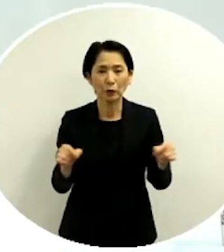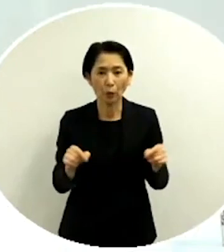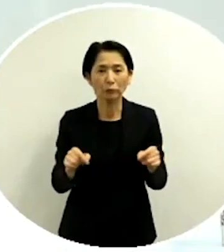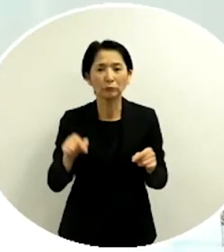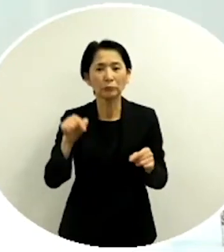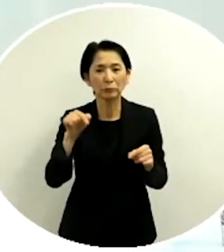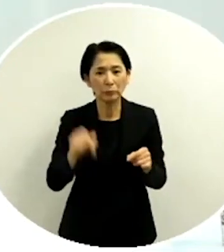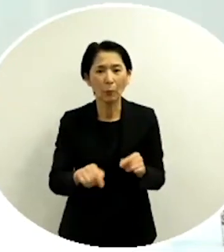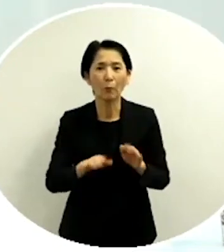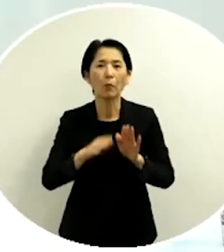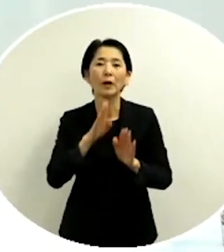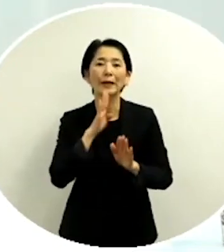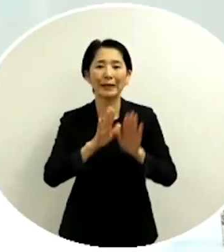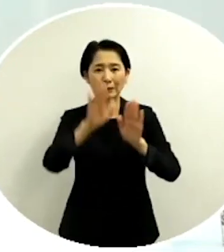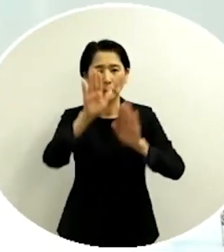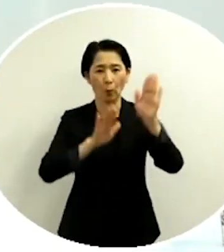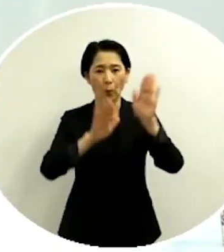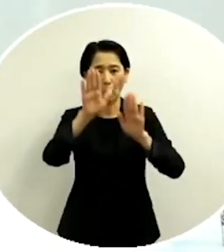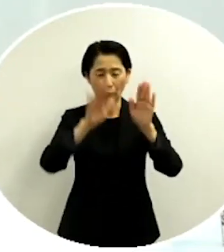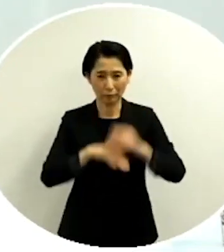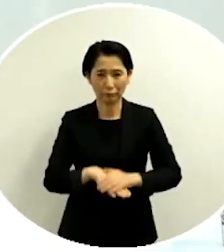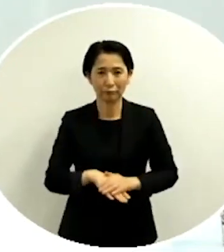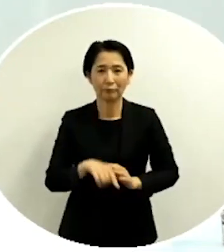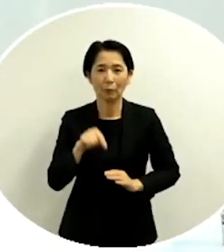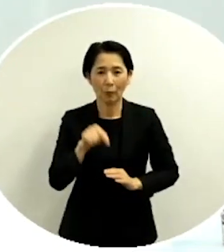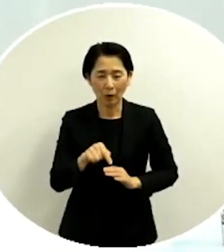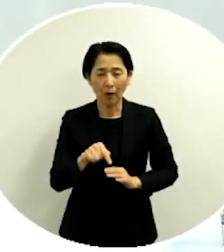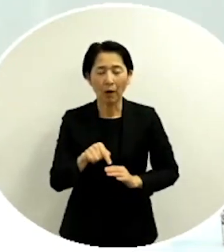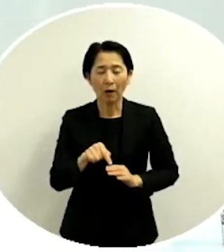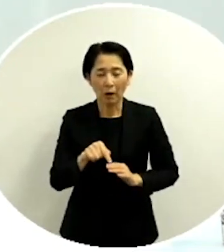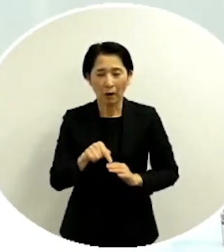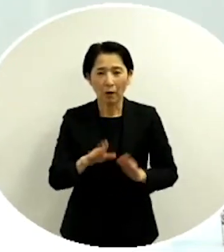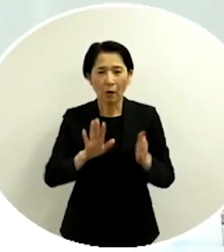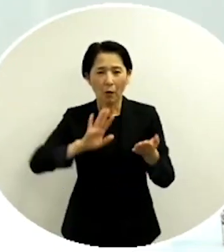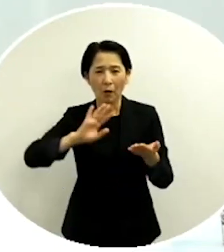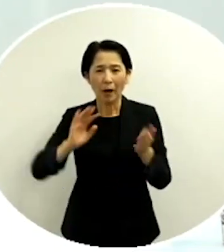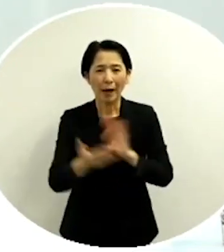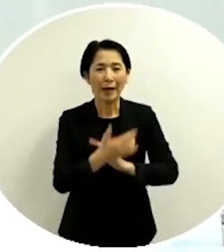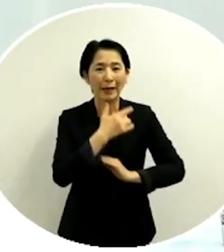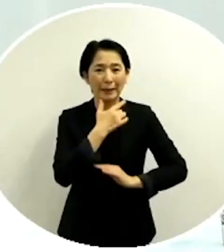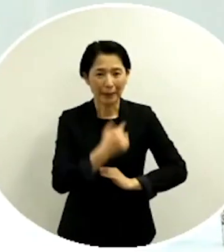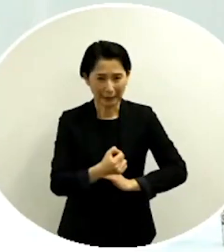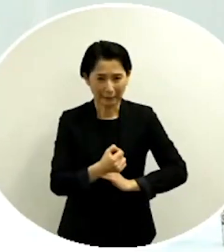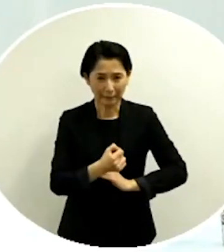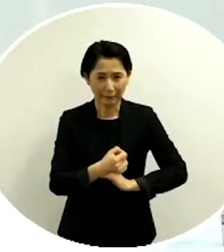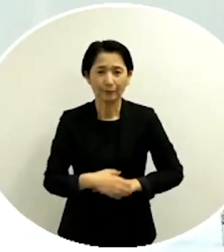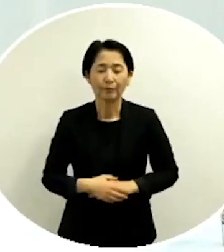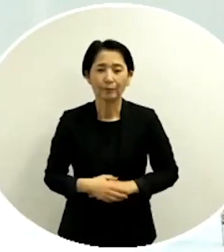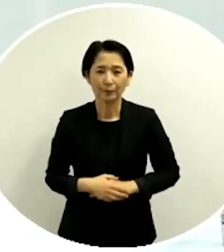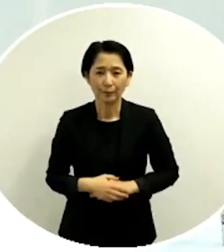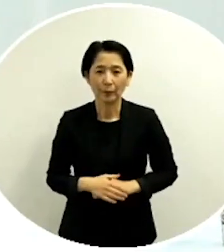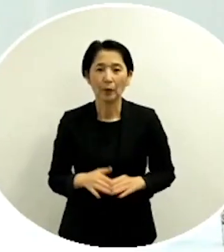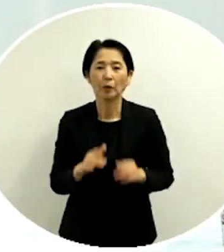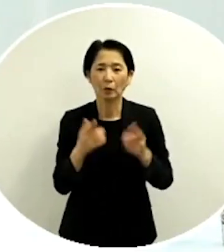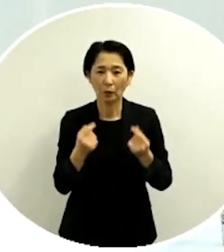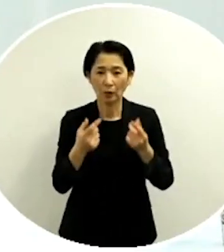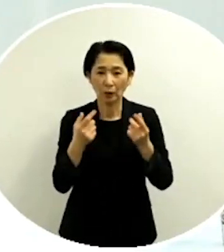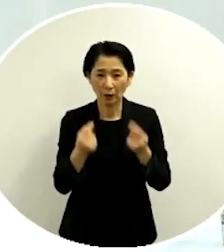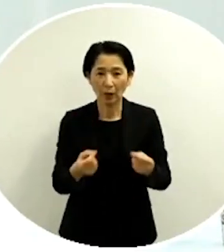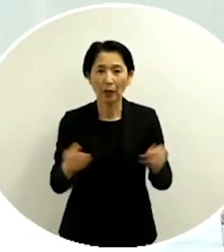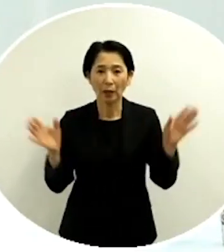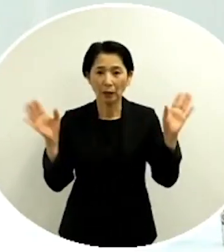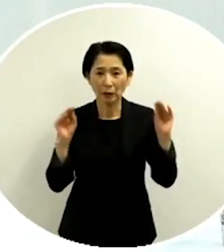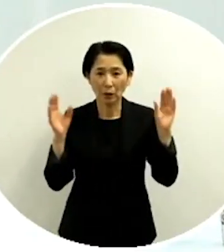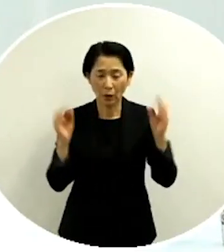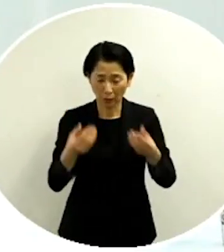現実なんですねだからこういうところに私は風間を開けていきたいそう思っていますしとにかく情報をしっかり公開